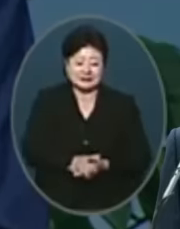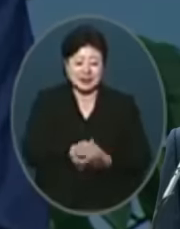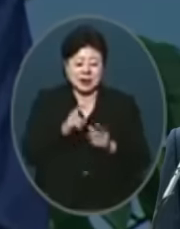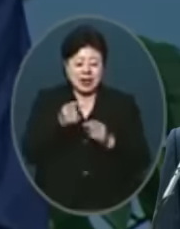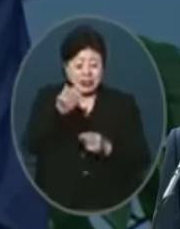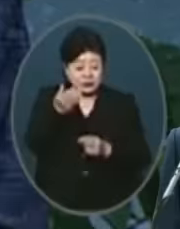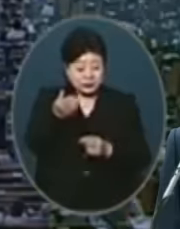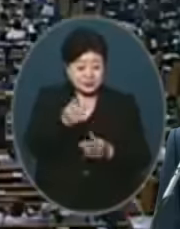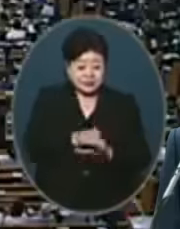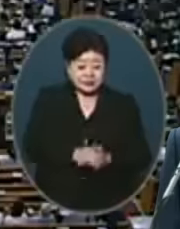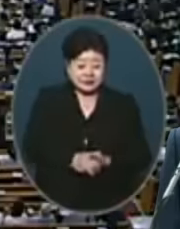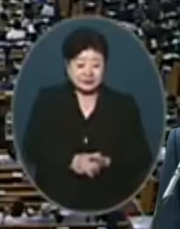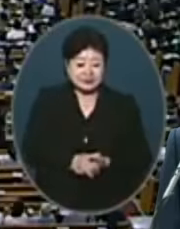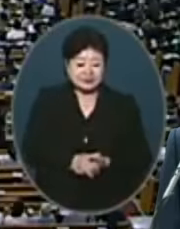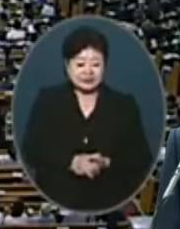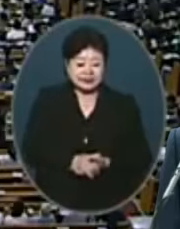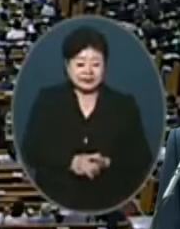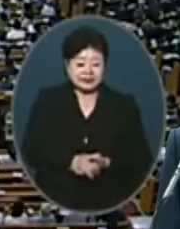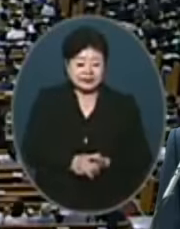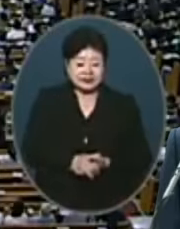그렇게 말을 하고,